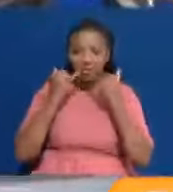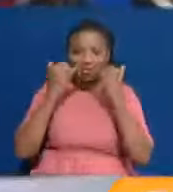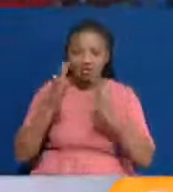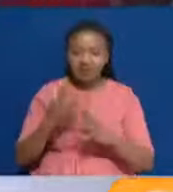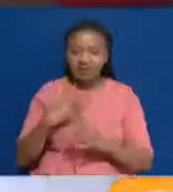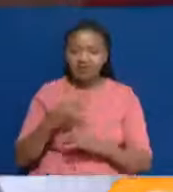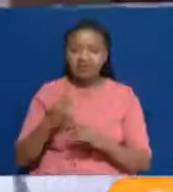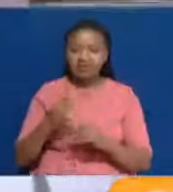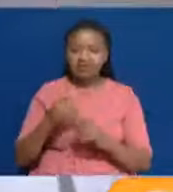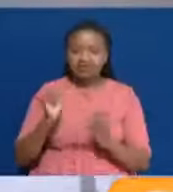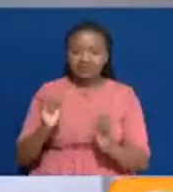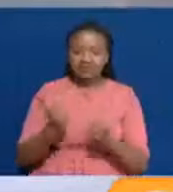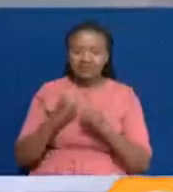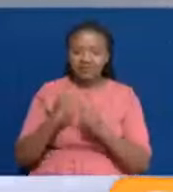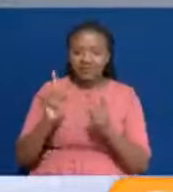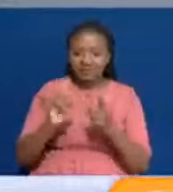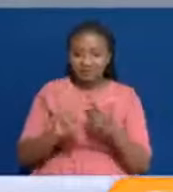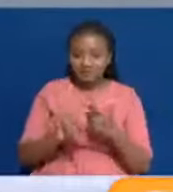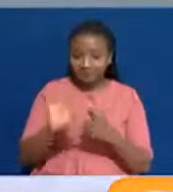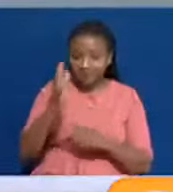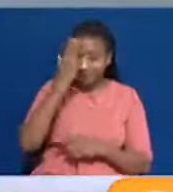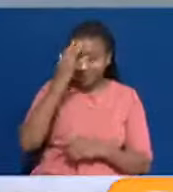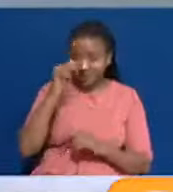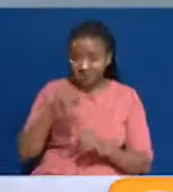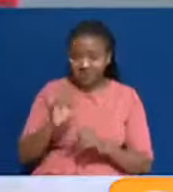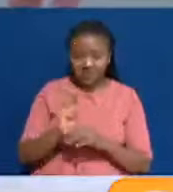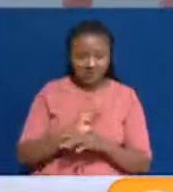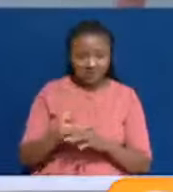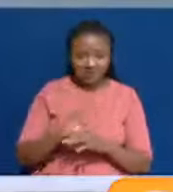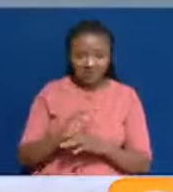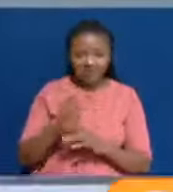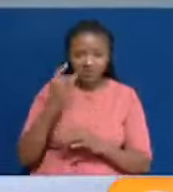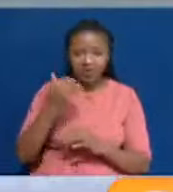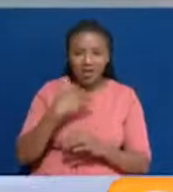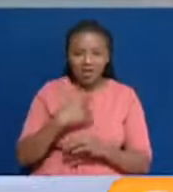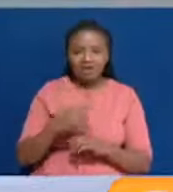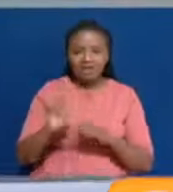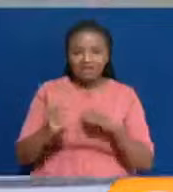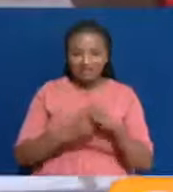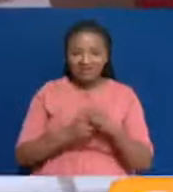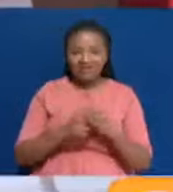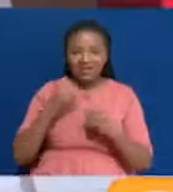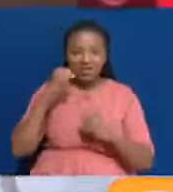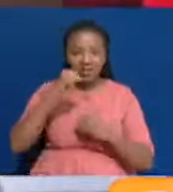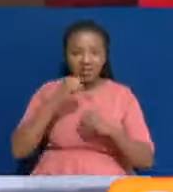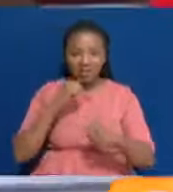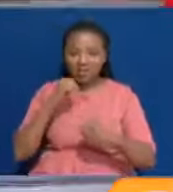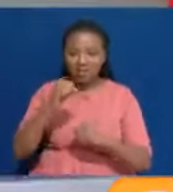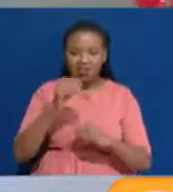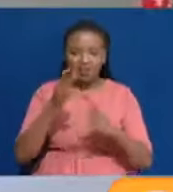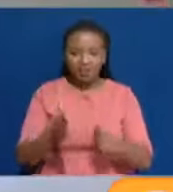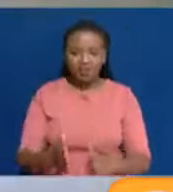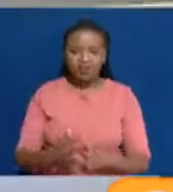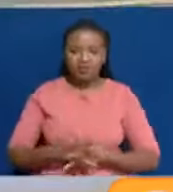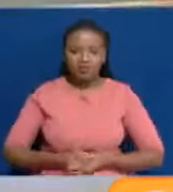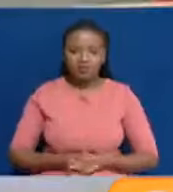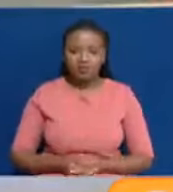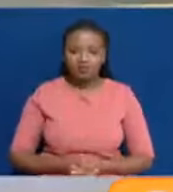down twice. Monday is a busy day for the Heat Squad as they have seven boxers in the ring on the second day of